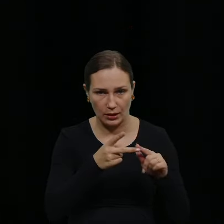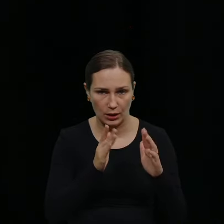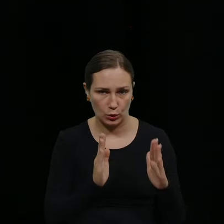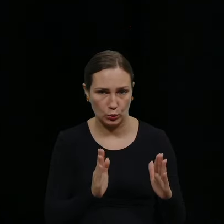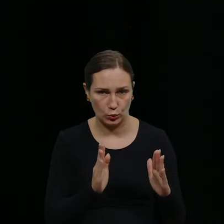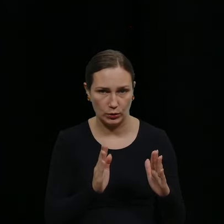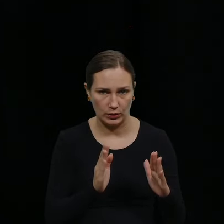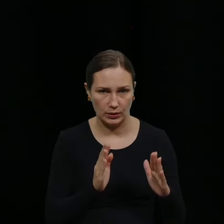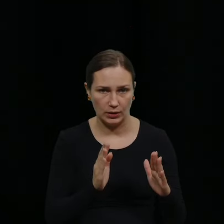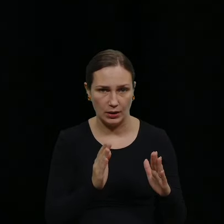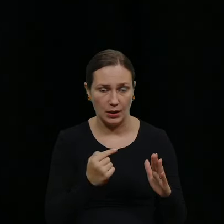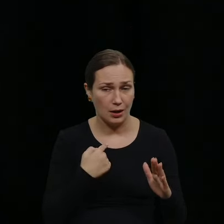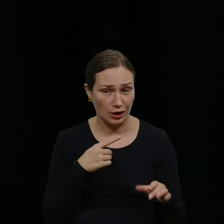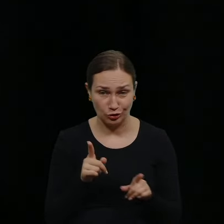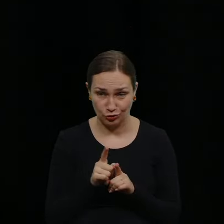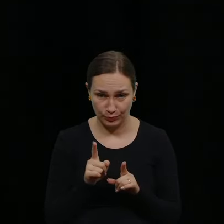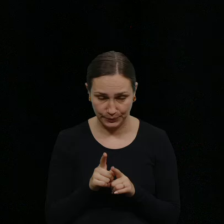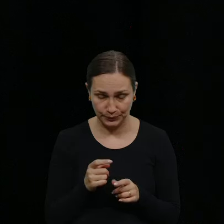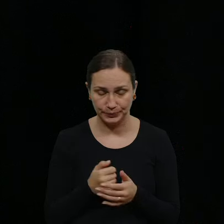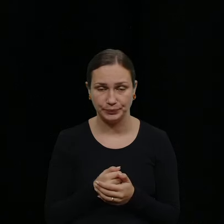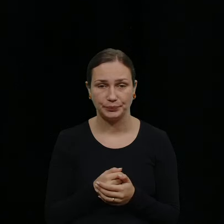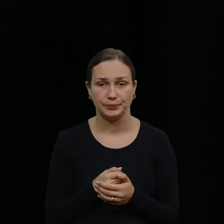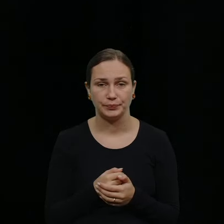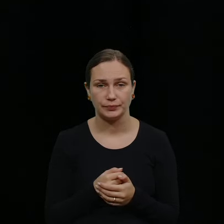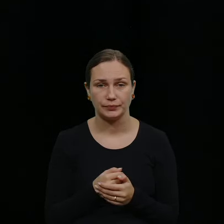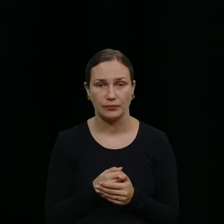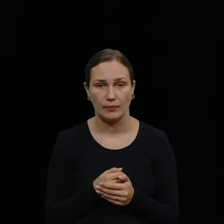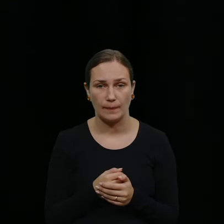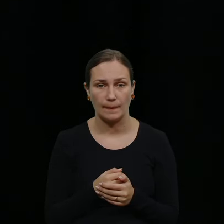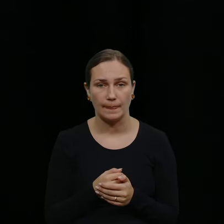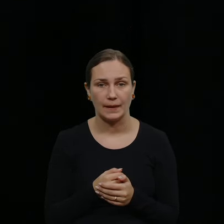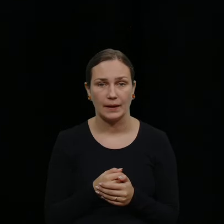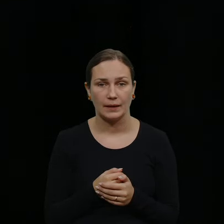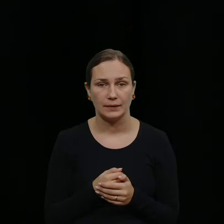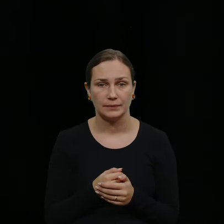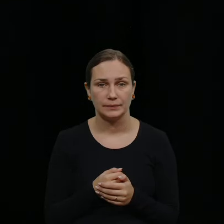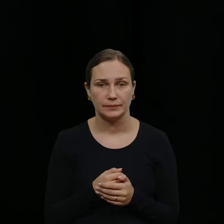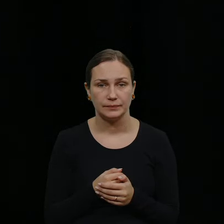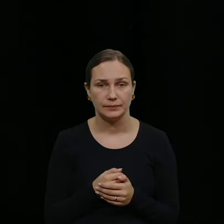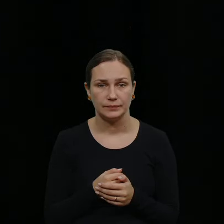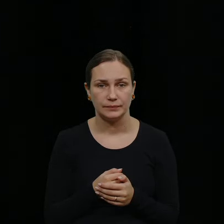ture, vienas iš jų esu aš ir demokratų